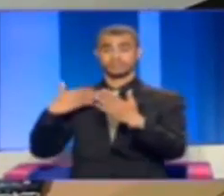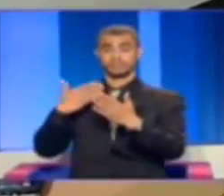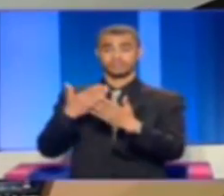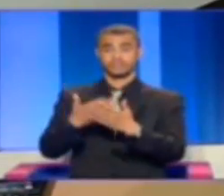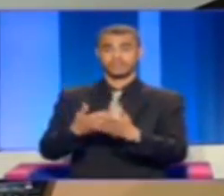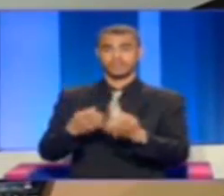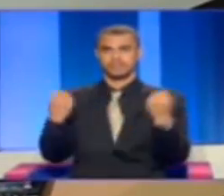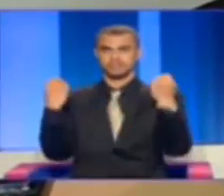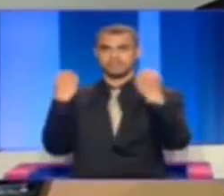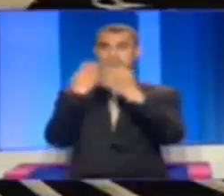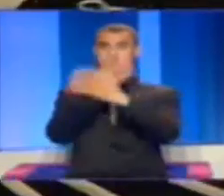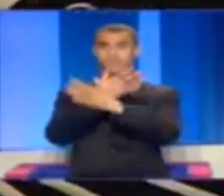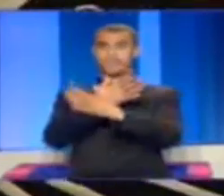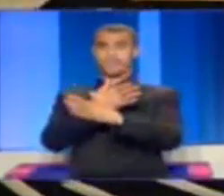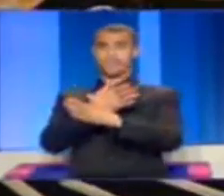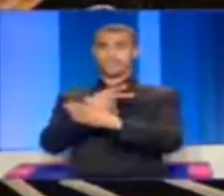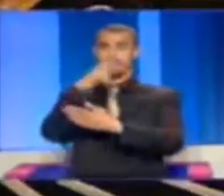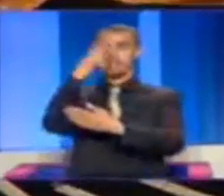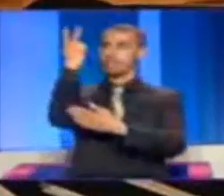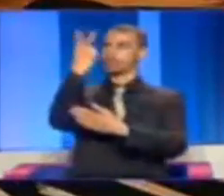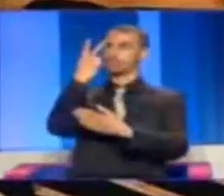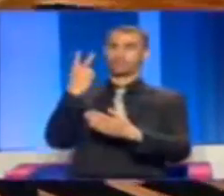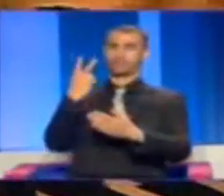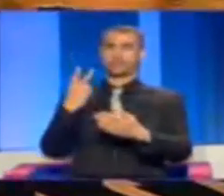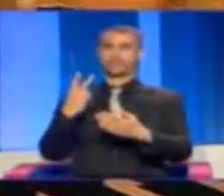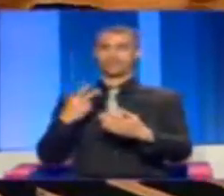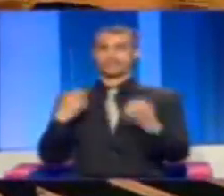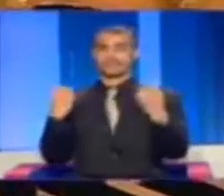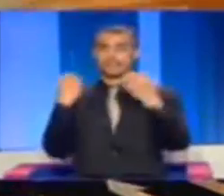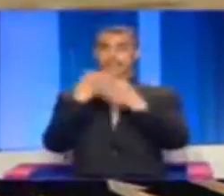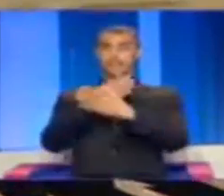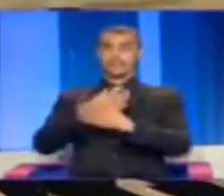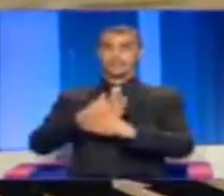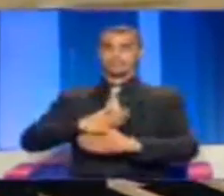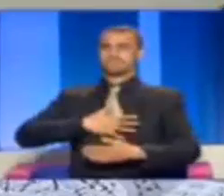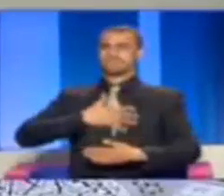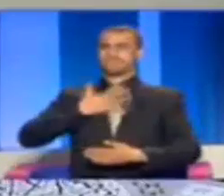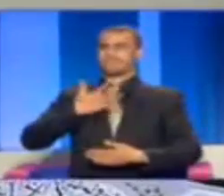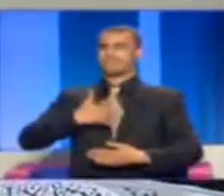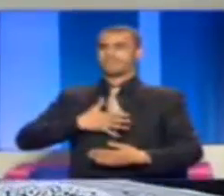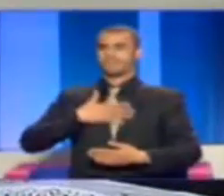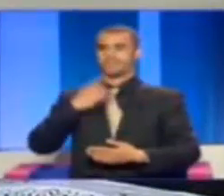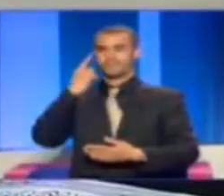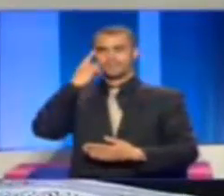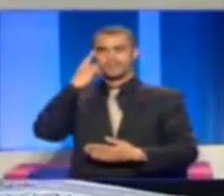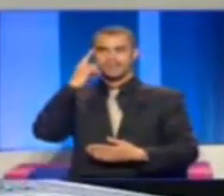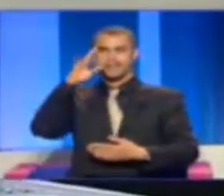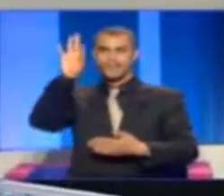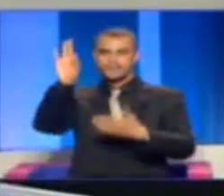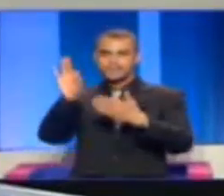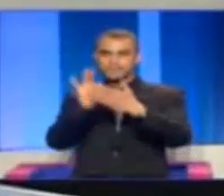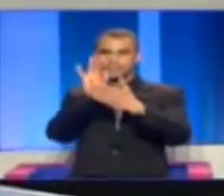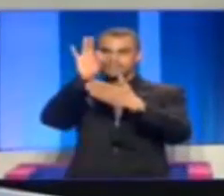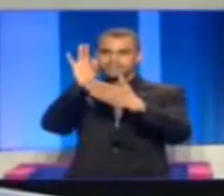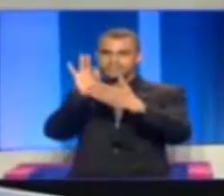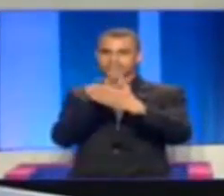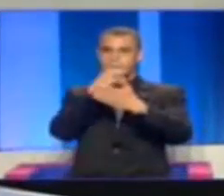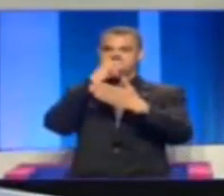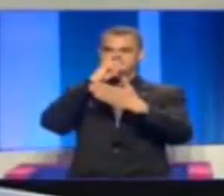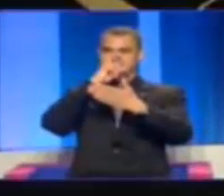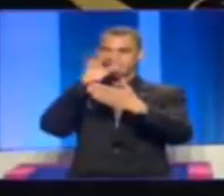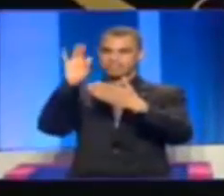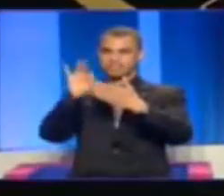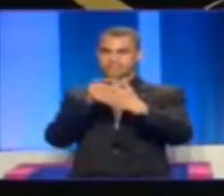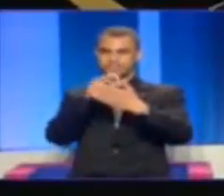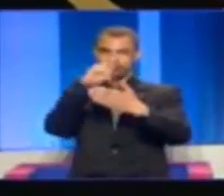لطالما سحر رشيد بجاذبية الألوان، لكن جمالية الخط العربي استهوته كذلك، فأجادت